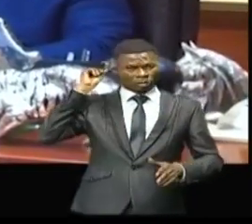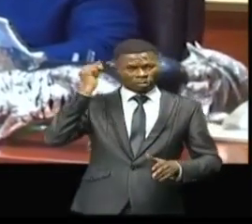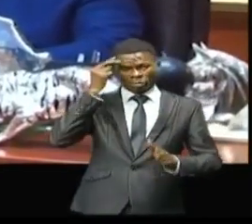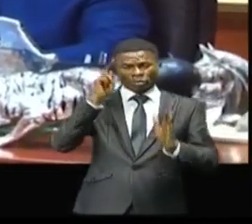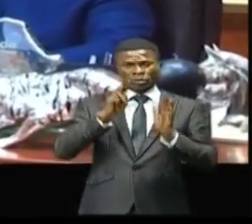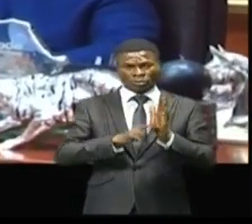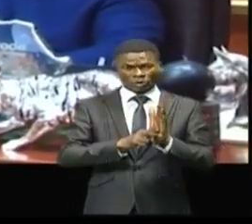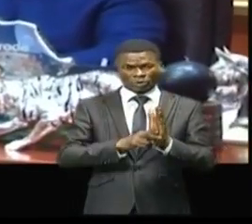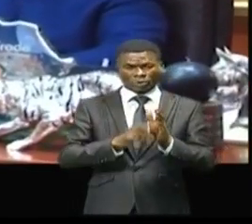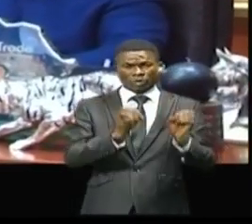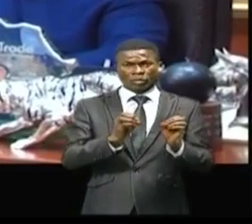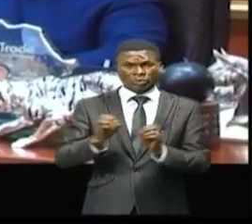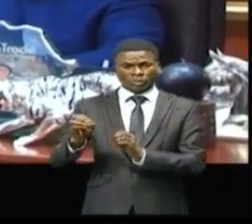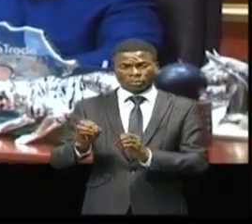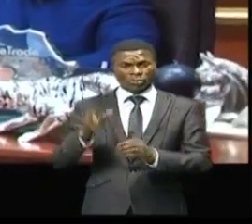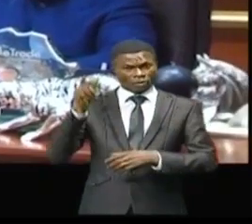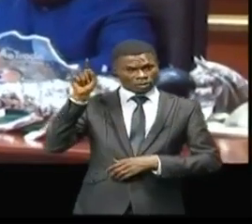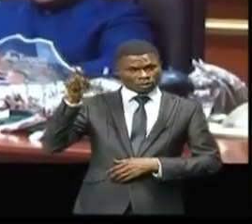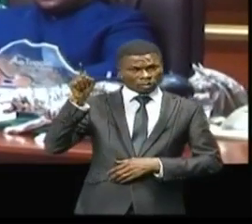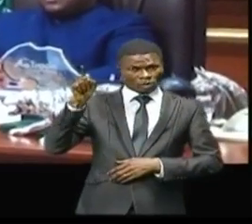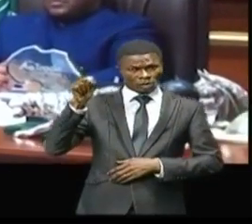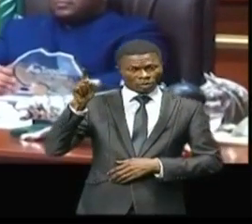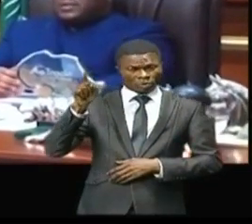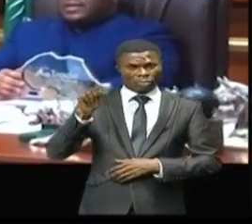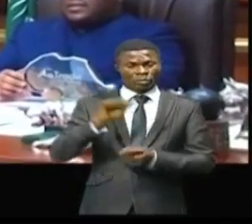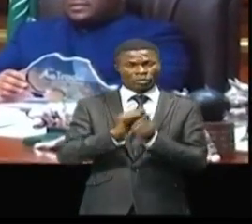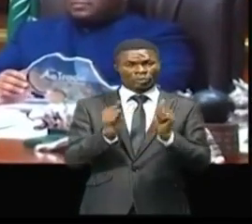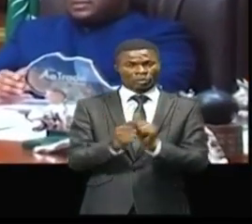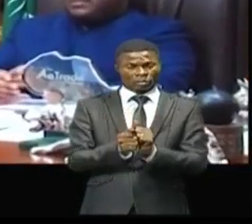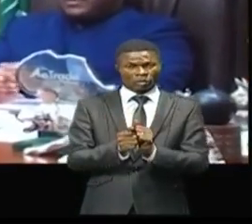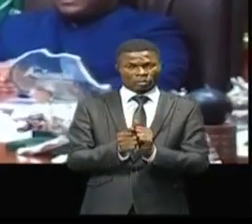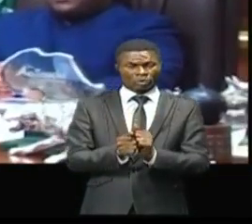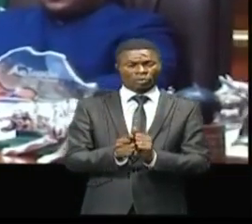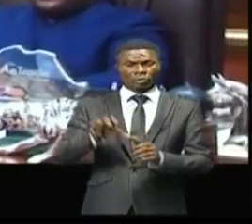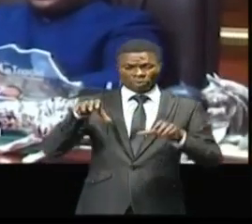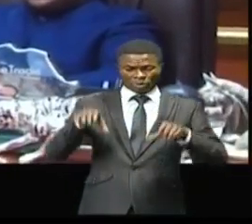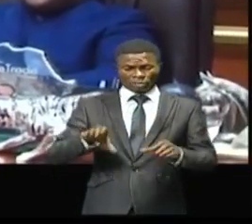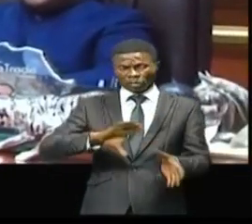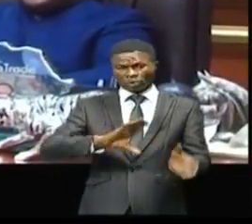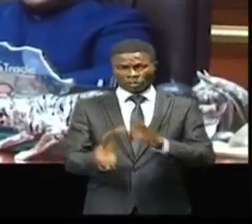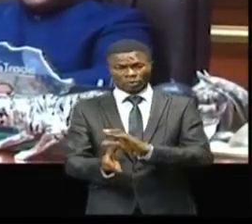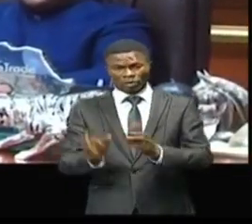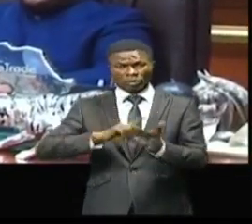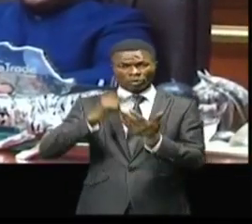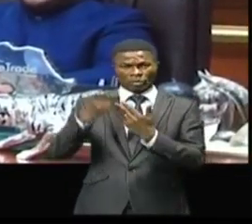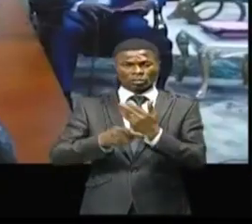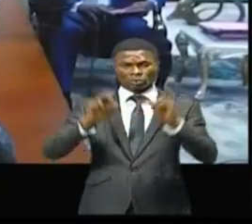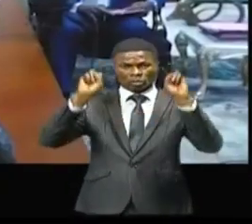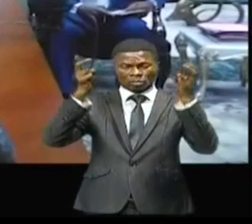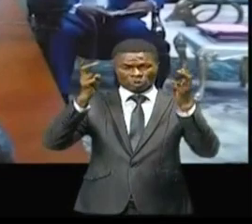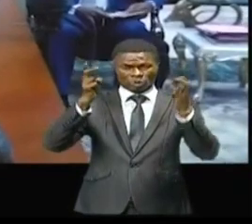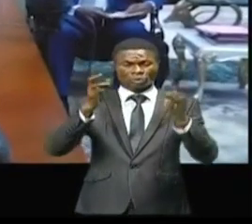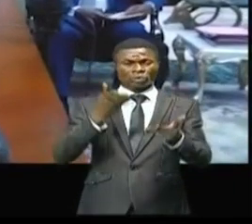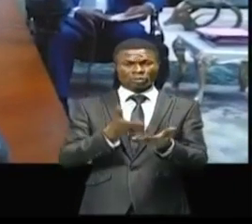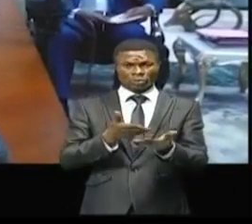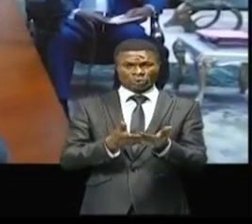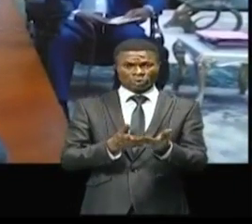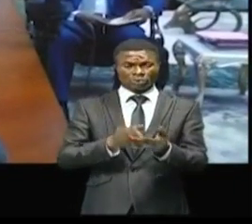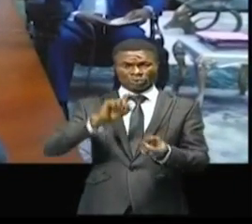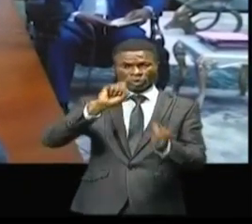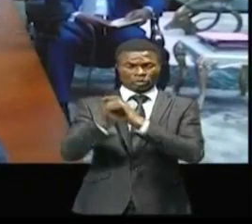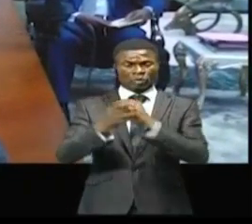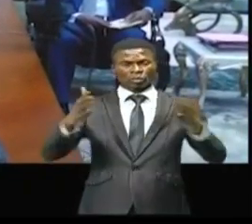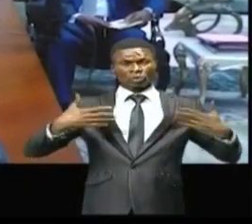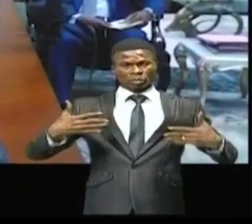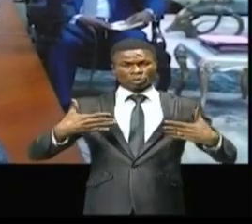et des organisations locales du récipientaire en matière de l'érosion et planification urbaine résiliente au changement